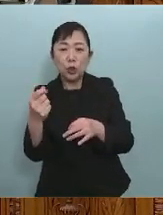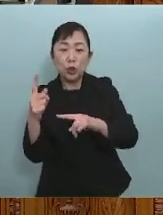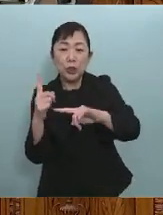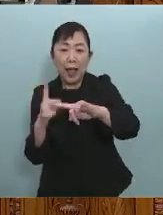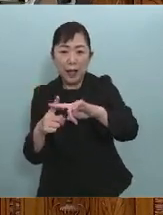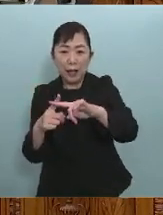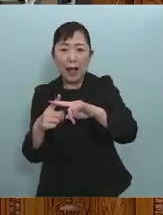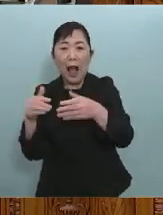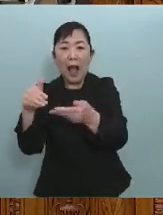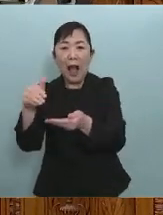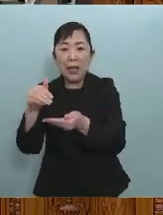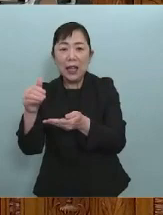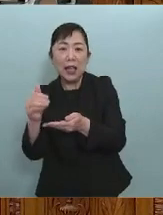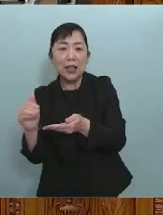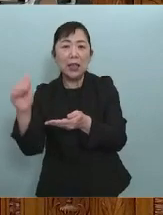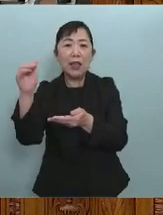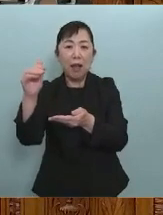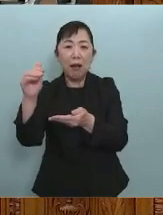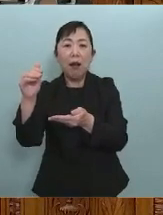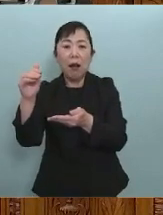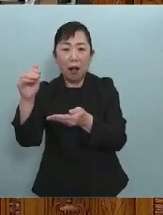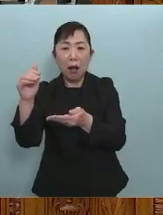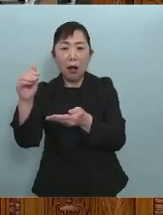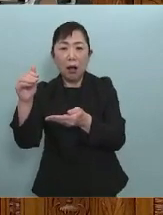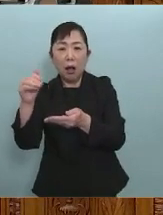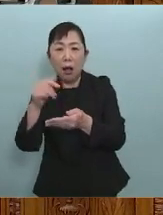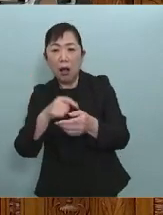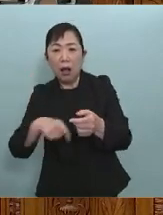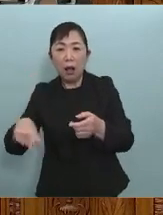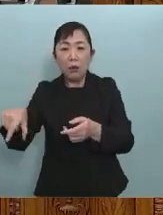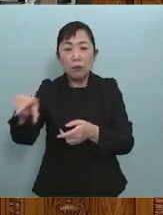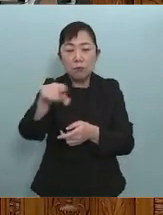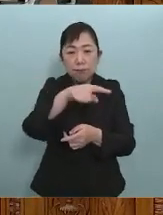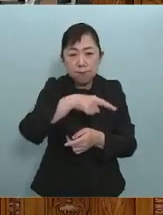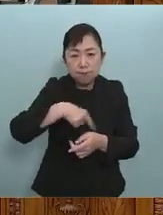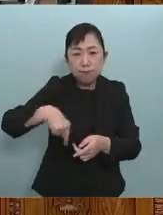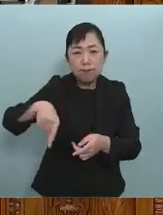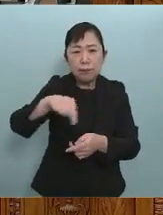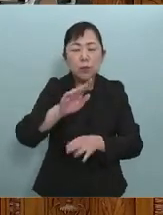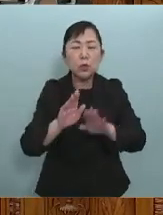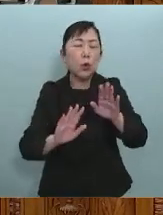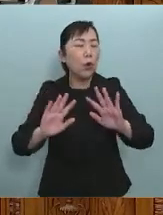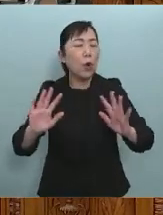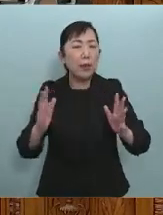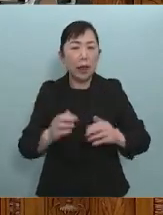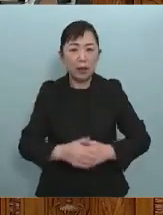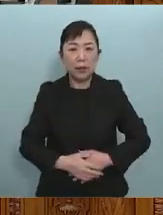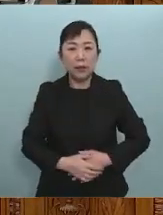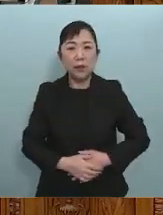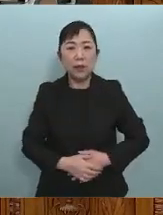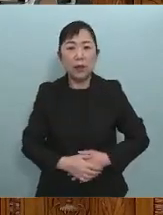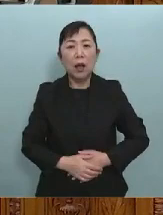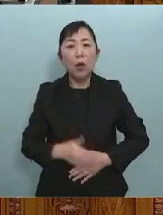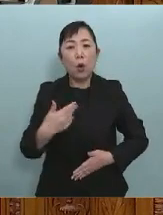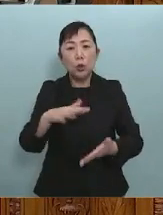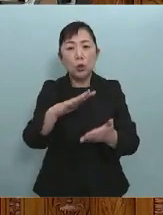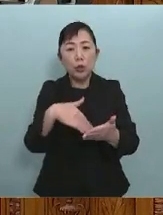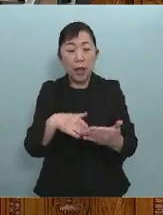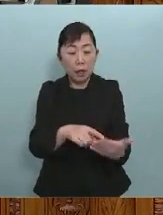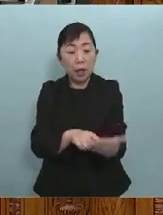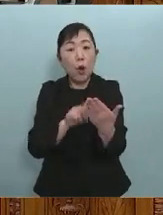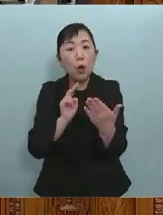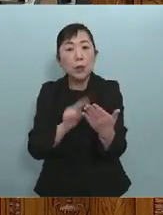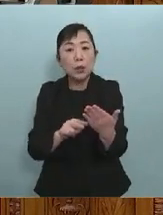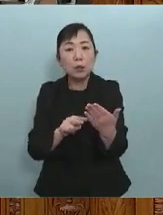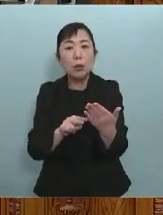向上さらなる賃上げという望ましい環境循環が生じていないのですこういうデータがまさに